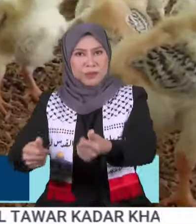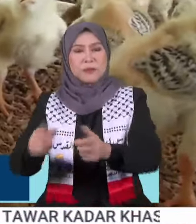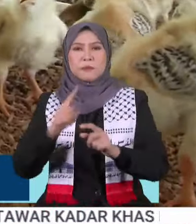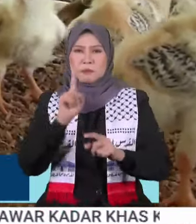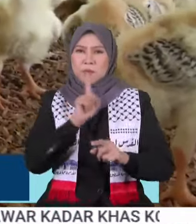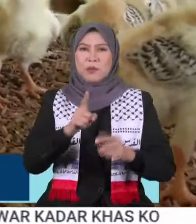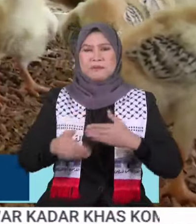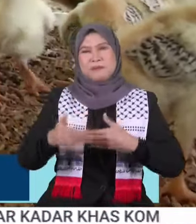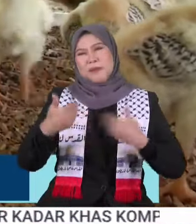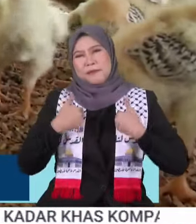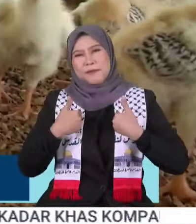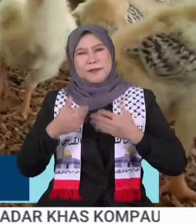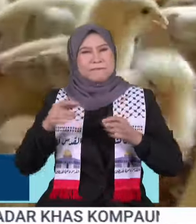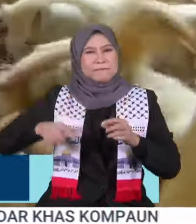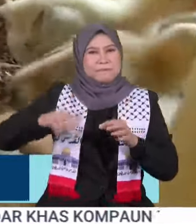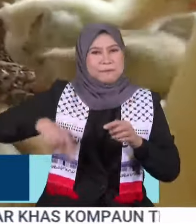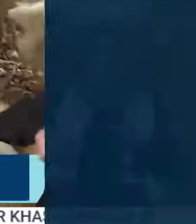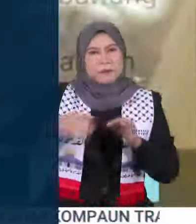walaupun mengalami sedikit kelewatan.